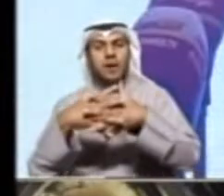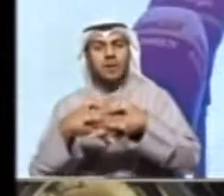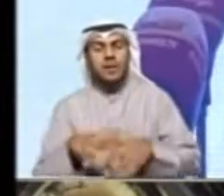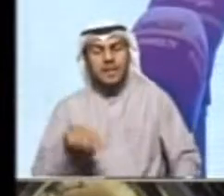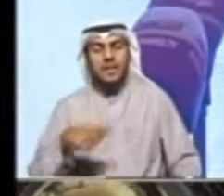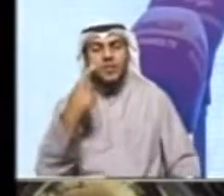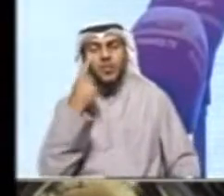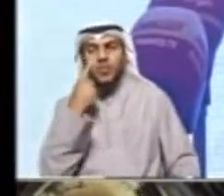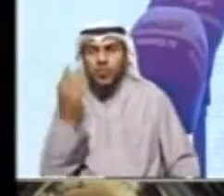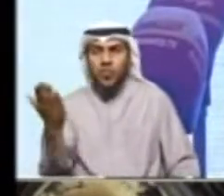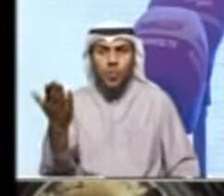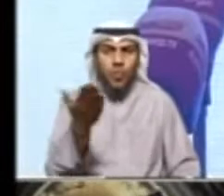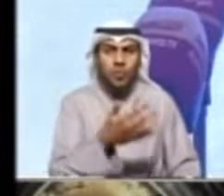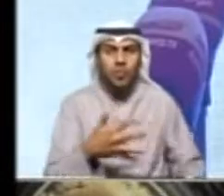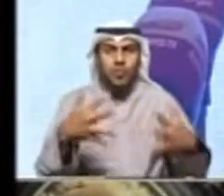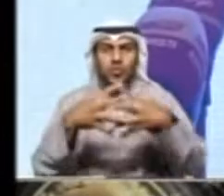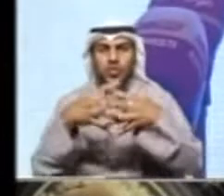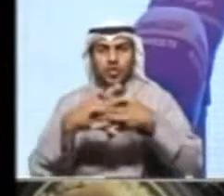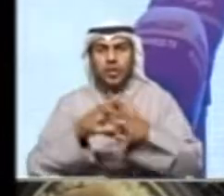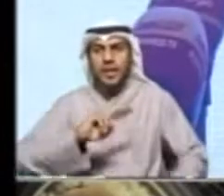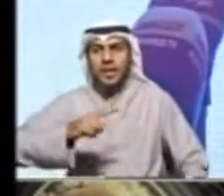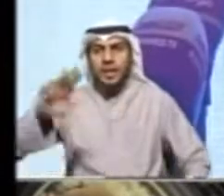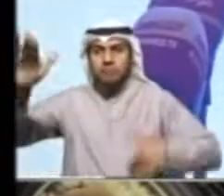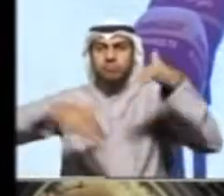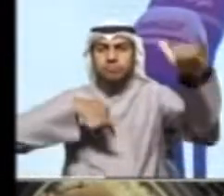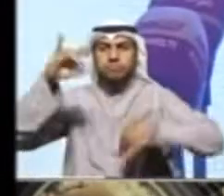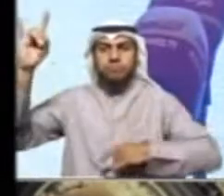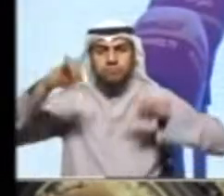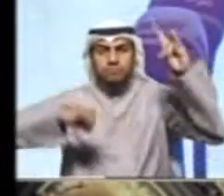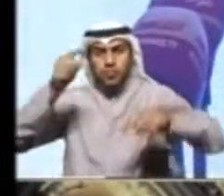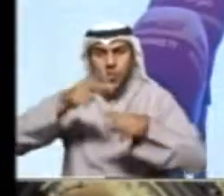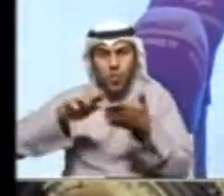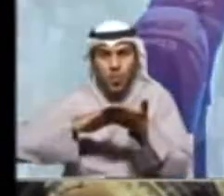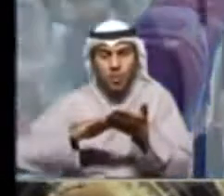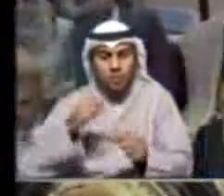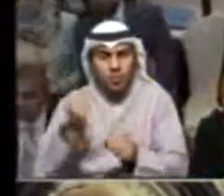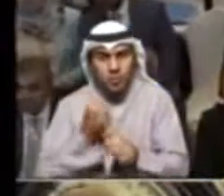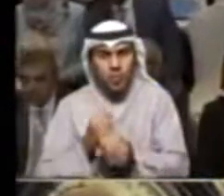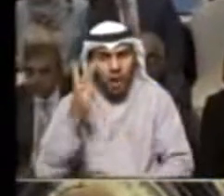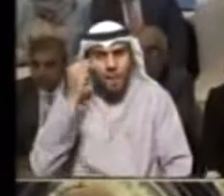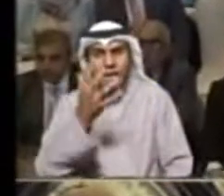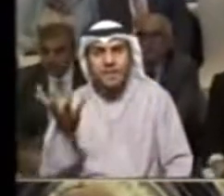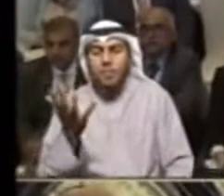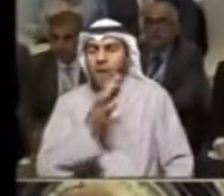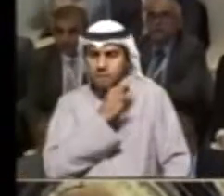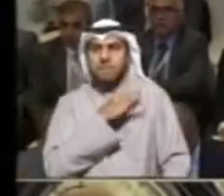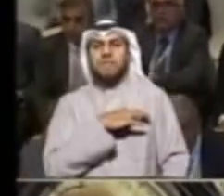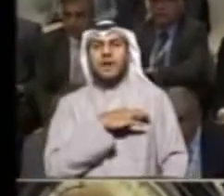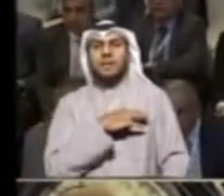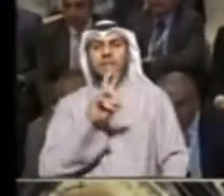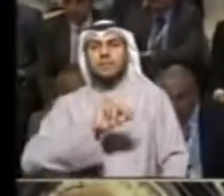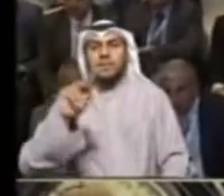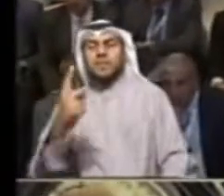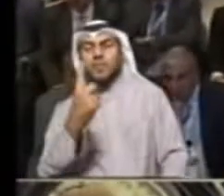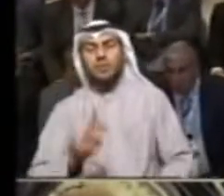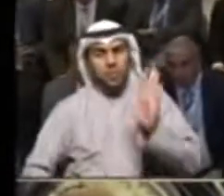بتفاؤل وحماس للمشاركة في هذه الفرصة الاقتصادية والسياسية والإنسانية في آن واحد معا، مستذكرا